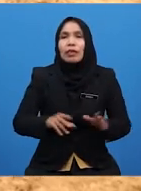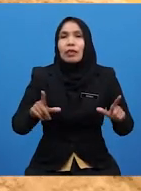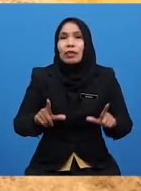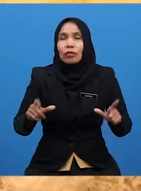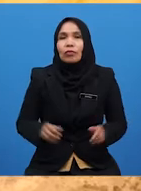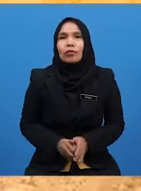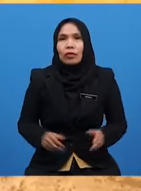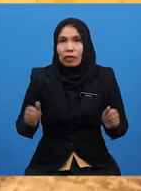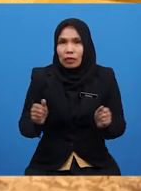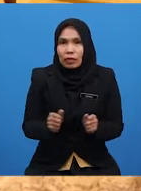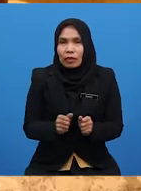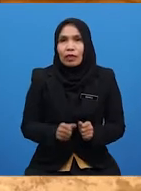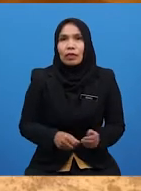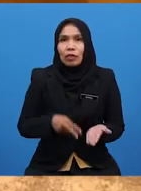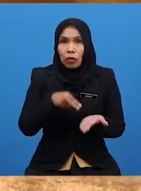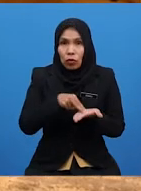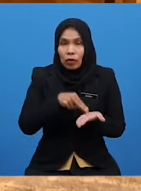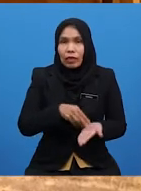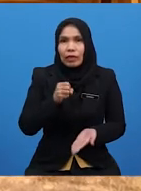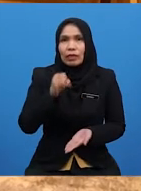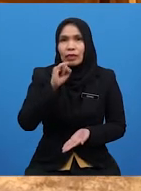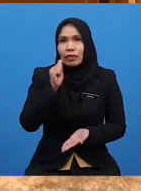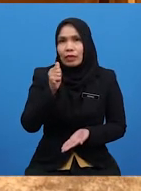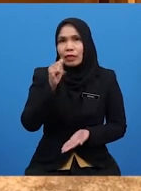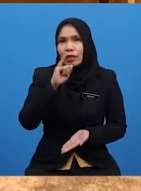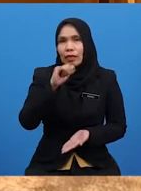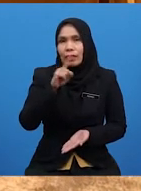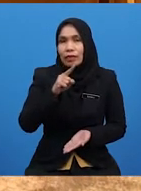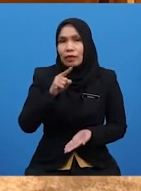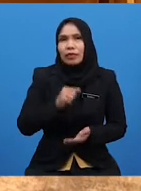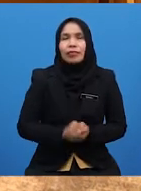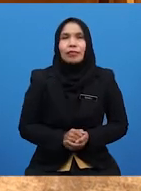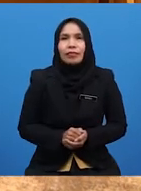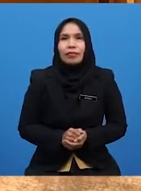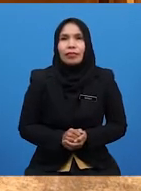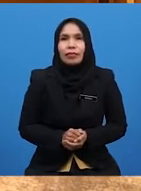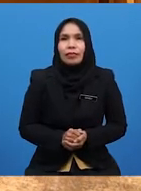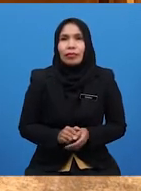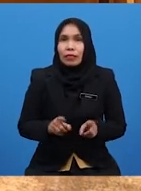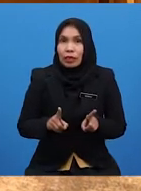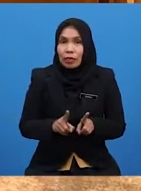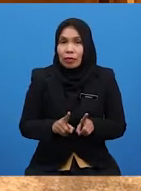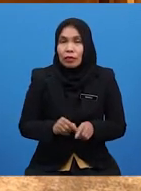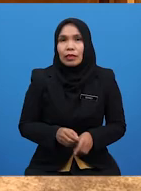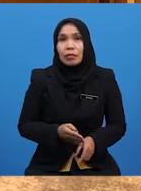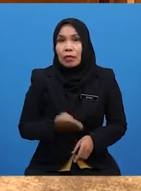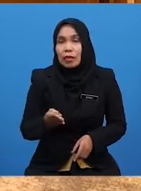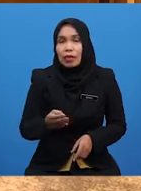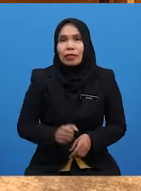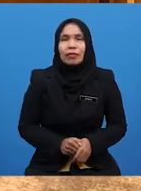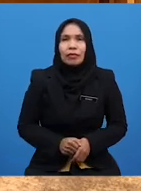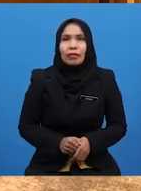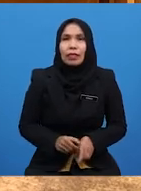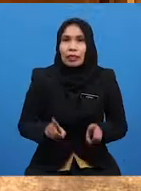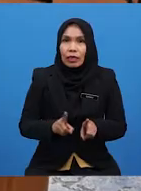rupa kesamaan nilai nah kesamaan bahan dan kesamaan sifat bentuk